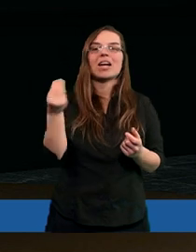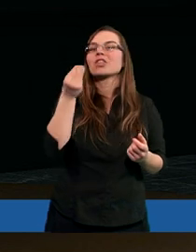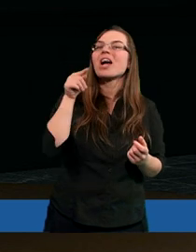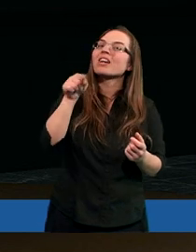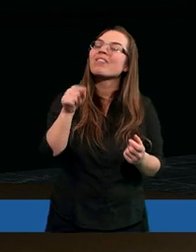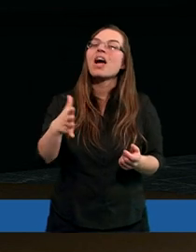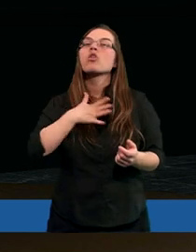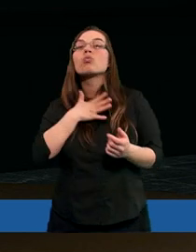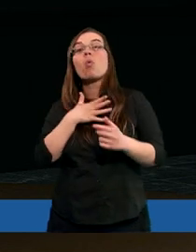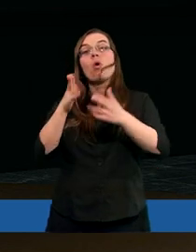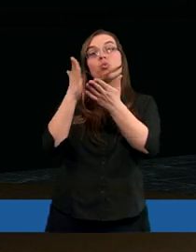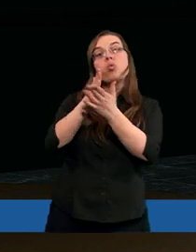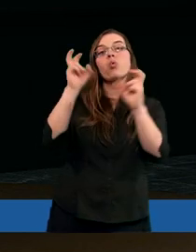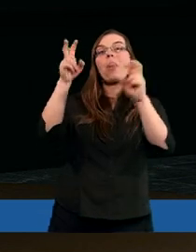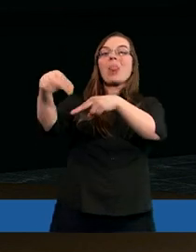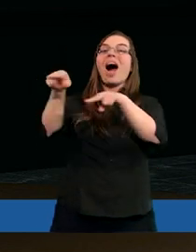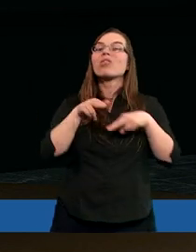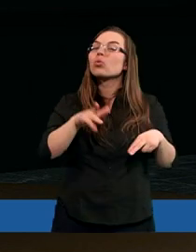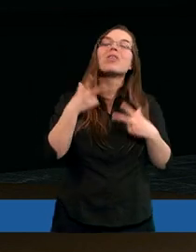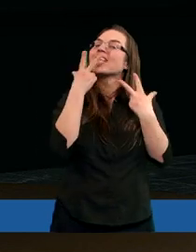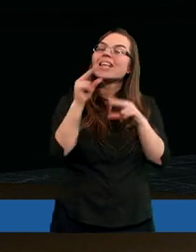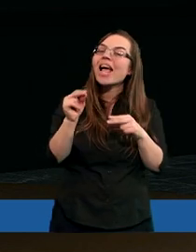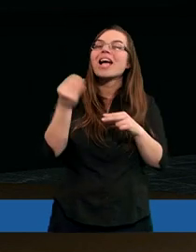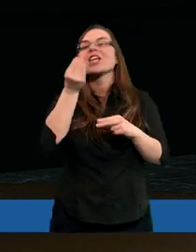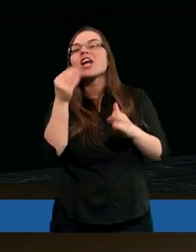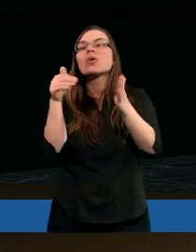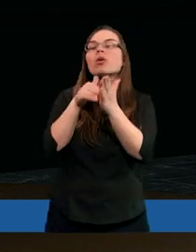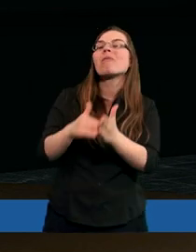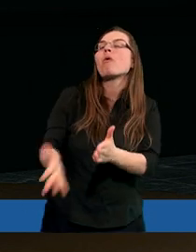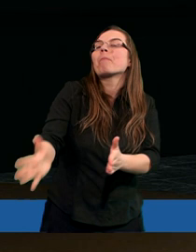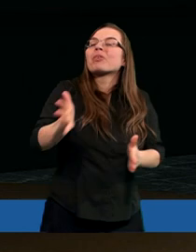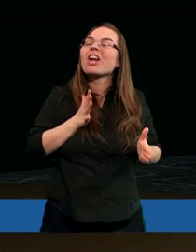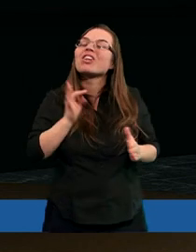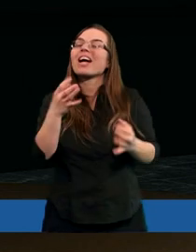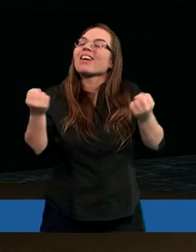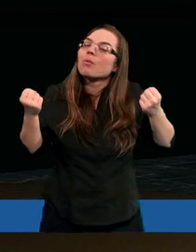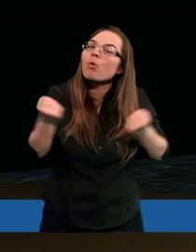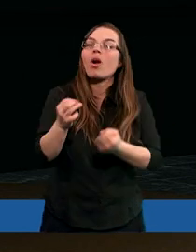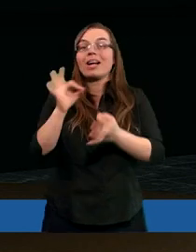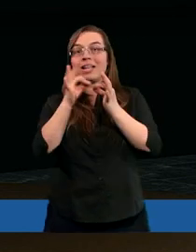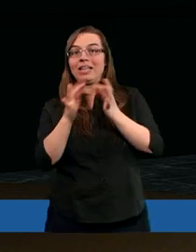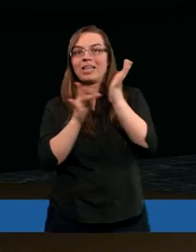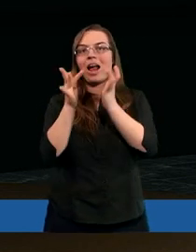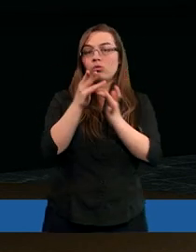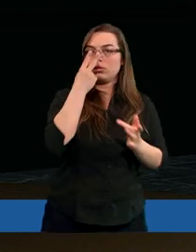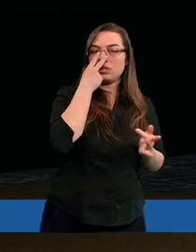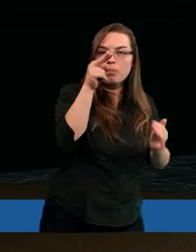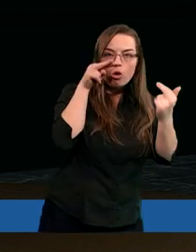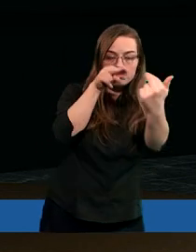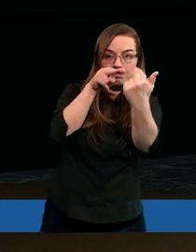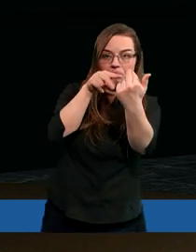był całkowicie nawrócony i potrzebował takiego przeżycia, kiedy Jezus tylko spojrzał na niego,